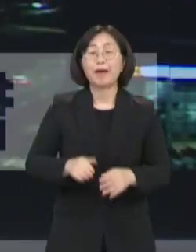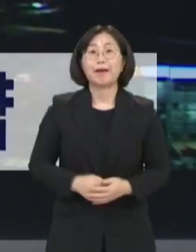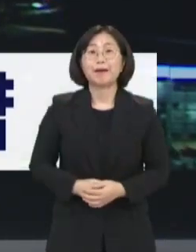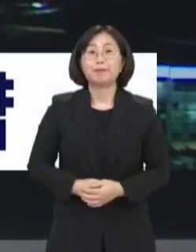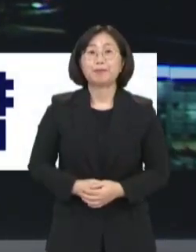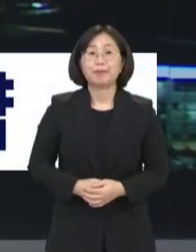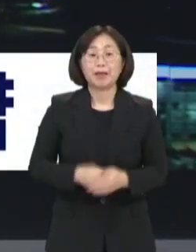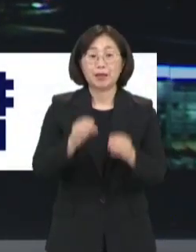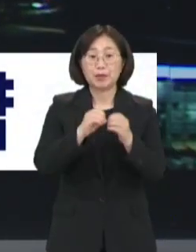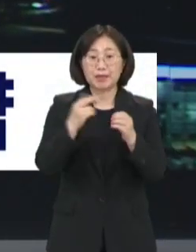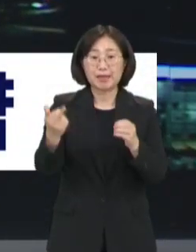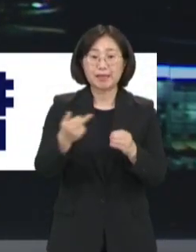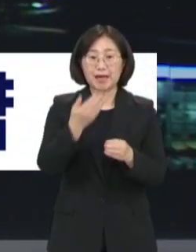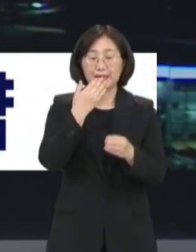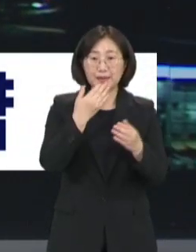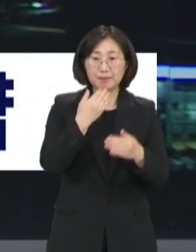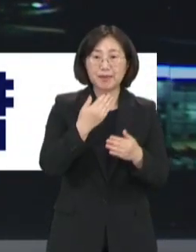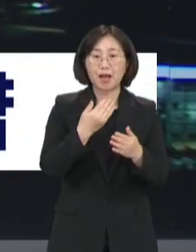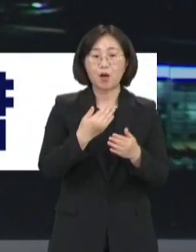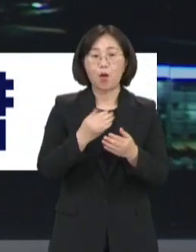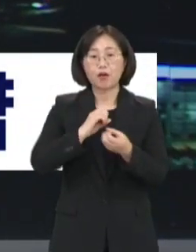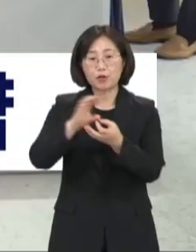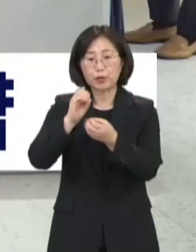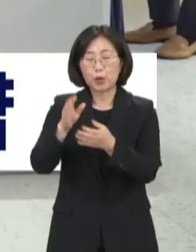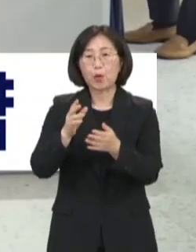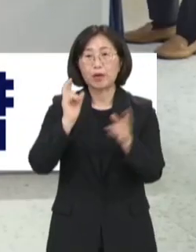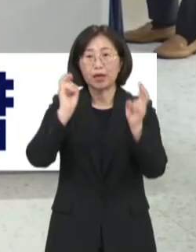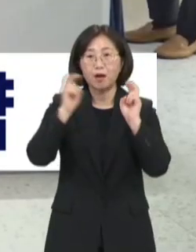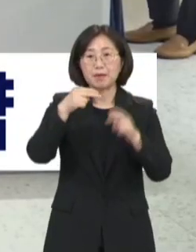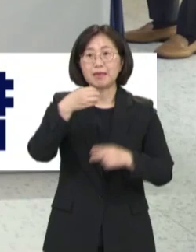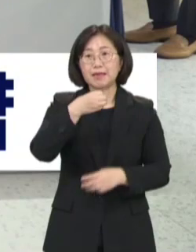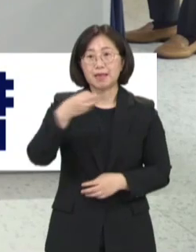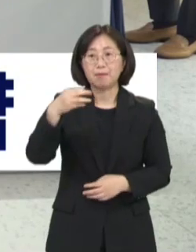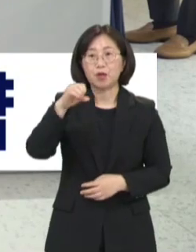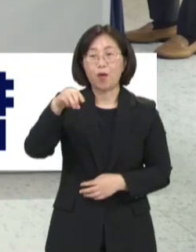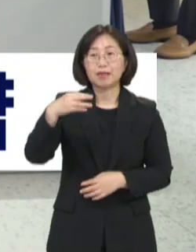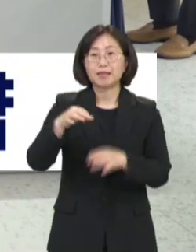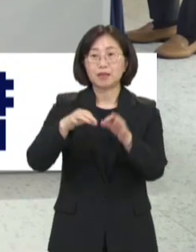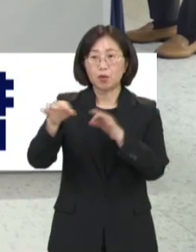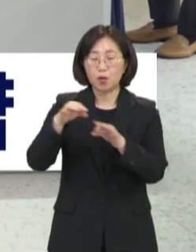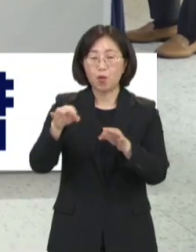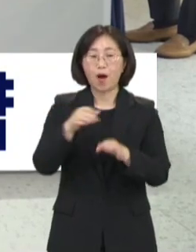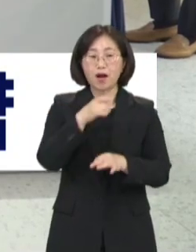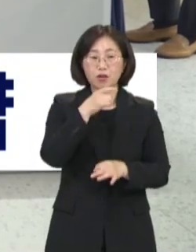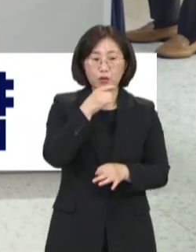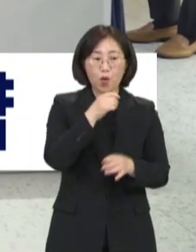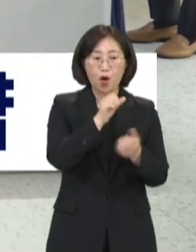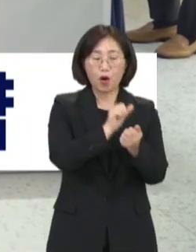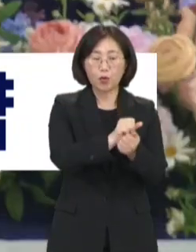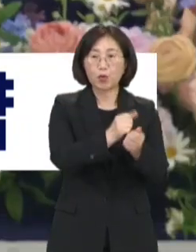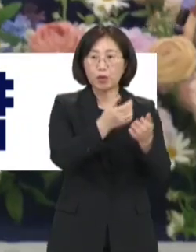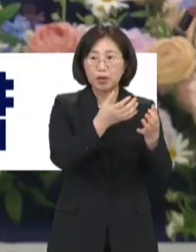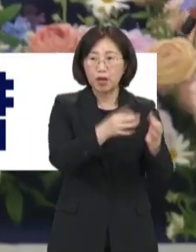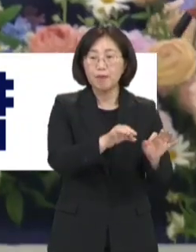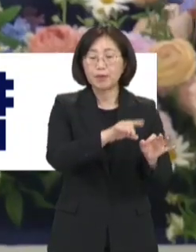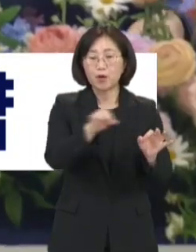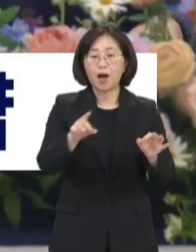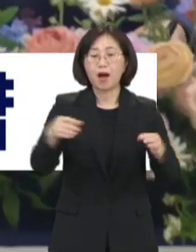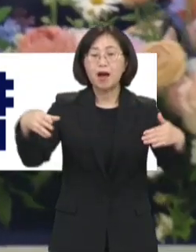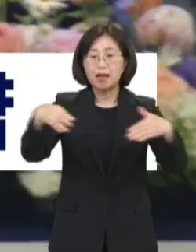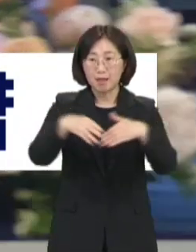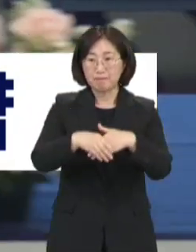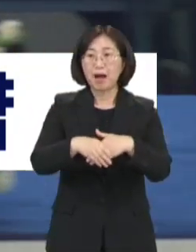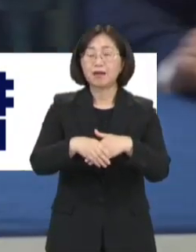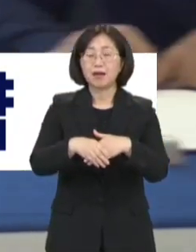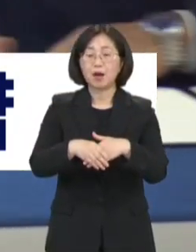논산시가 단체 급식과 식자재 유통 전문 기업인 삼성 웰스토리와 수원 지구 원예 농업과 상생 협력 업무 협약을